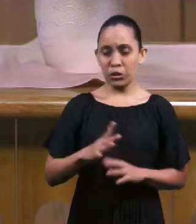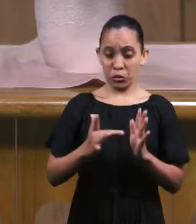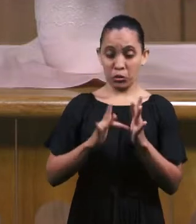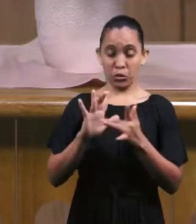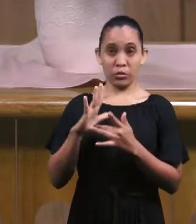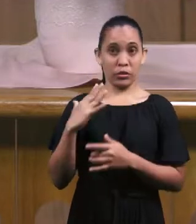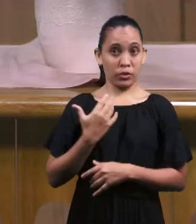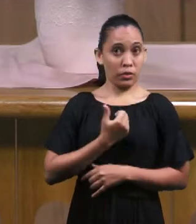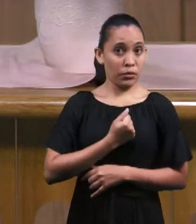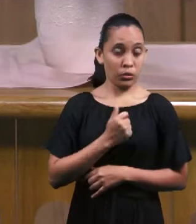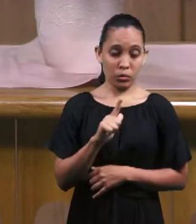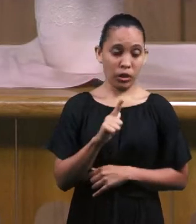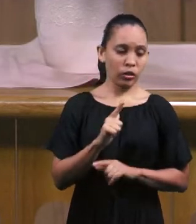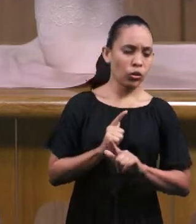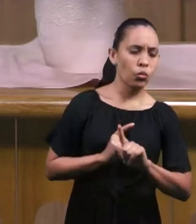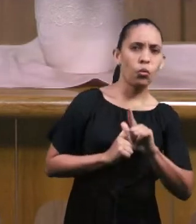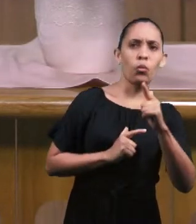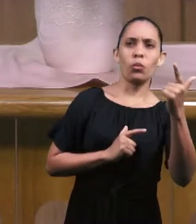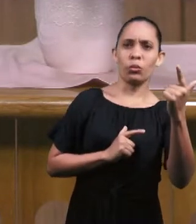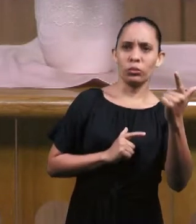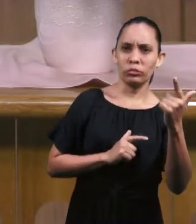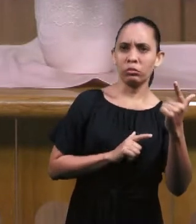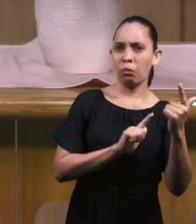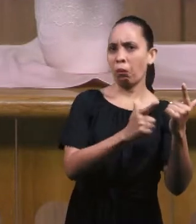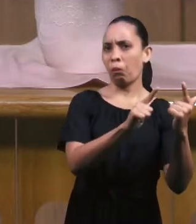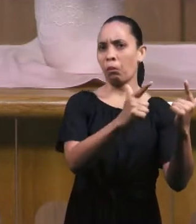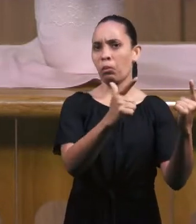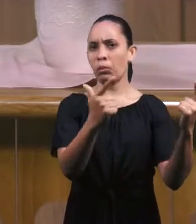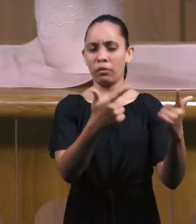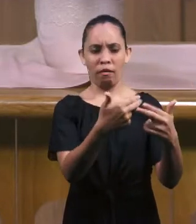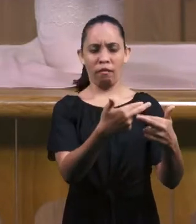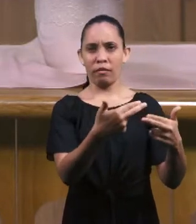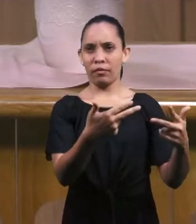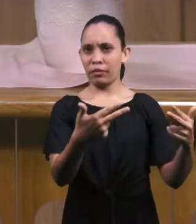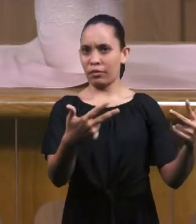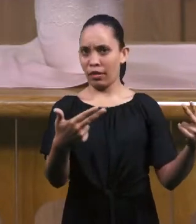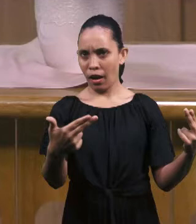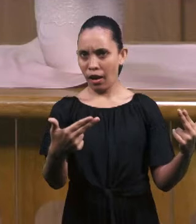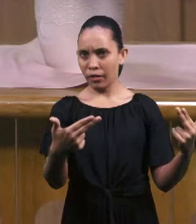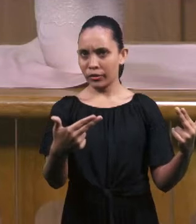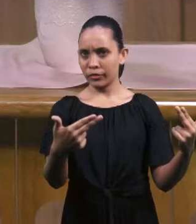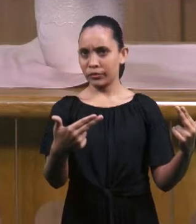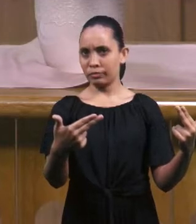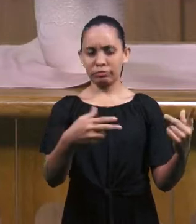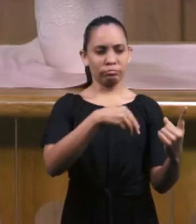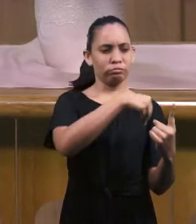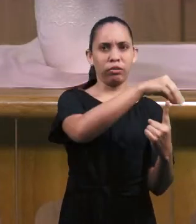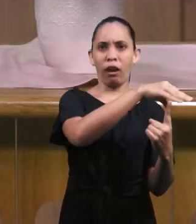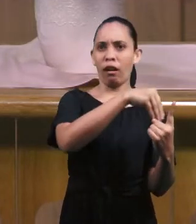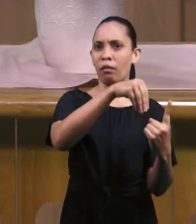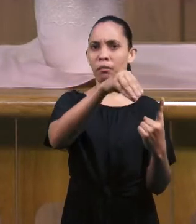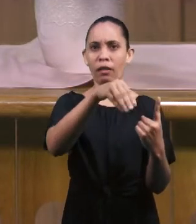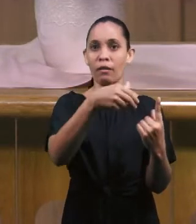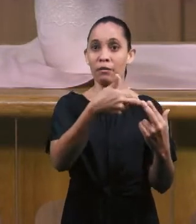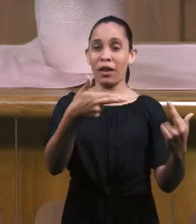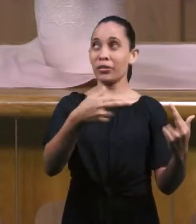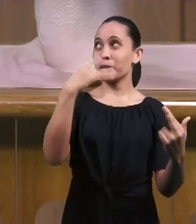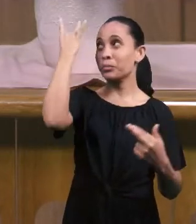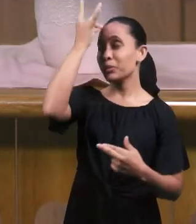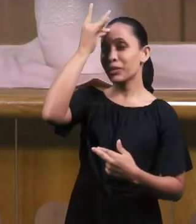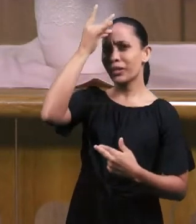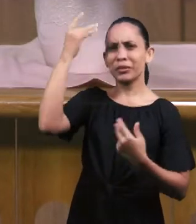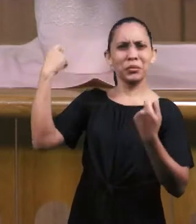autre sauveur. Vous avez un intermédiaire, vous n'avez pas besoin de Dieu, du Saint-Esprit. Il y a un représentant ici sur la